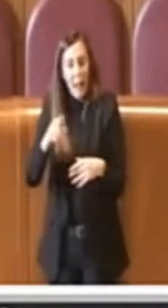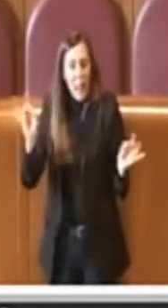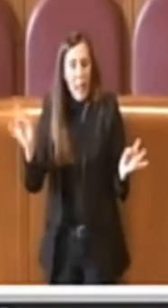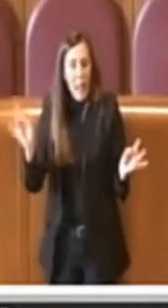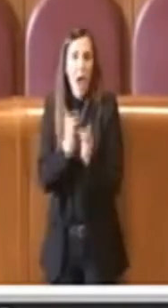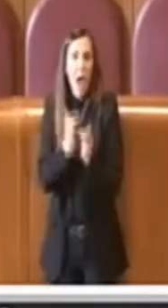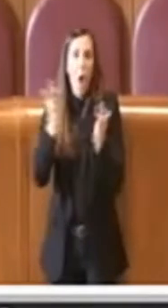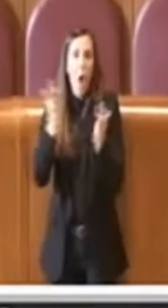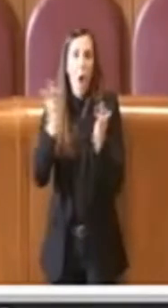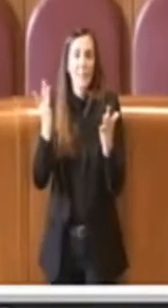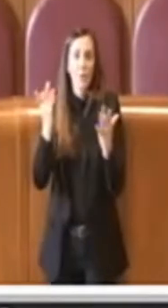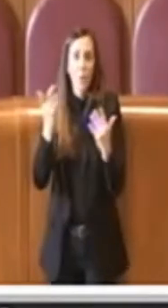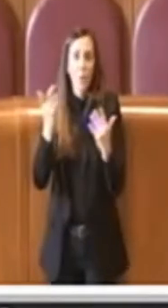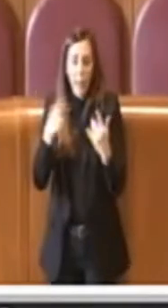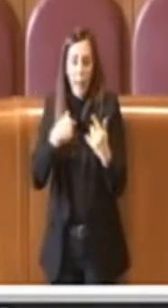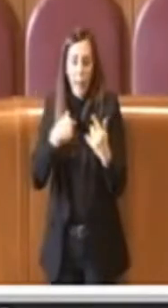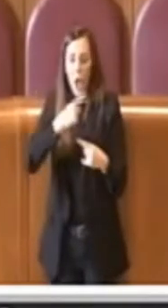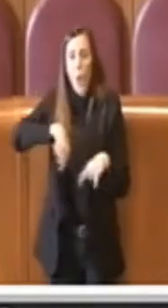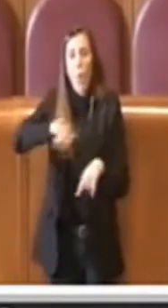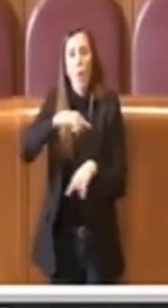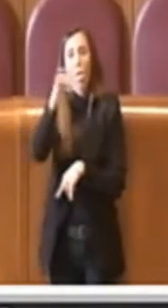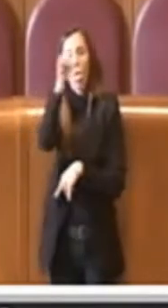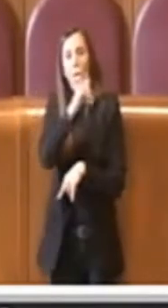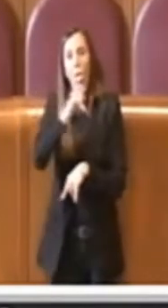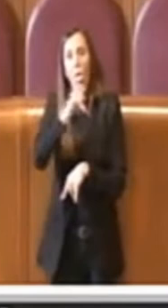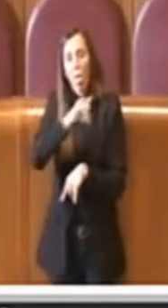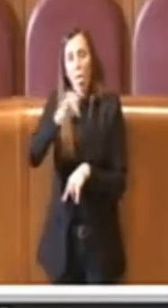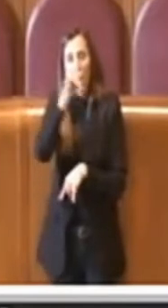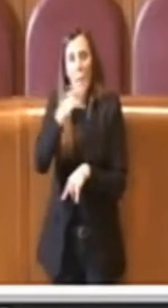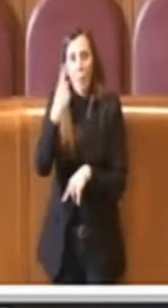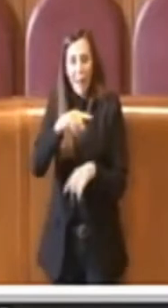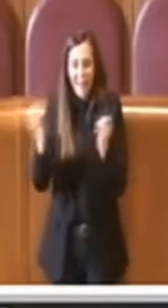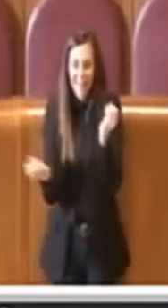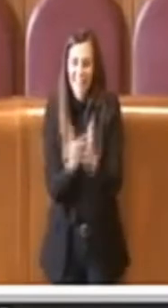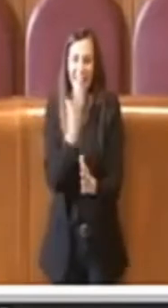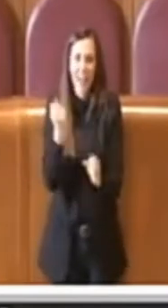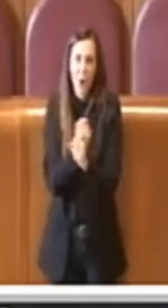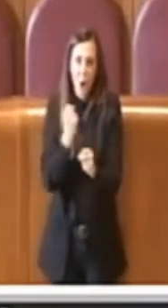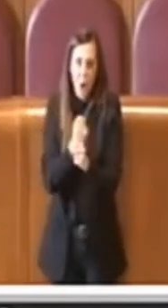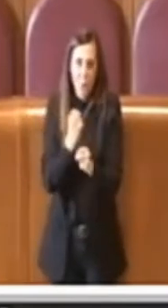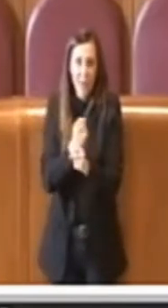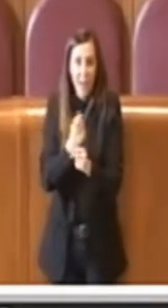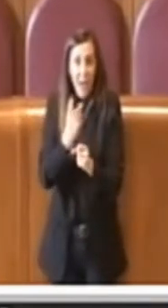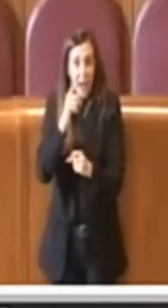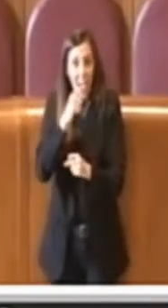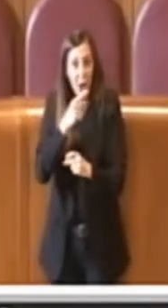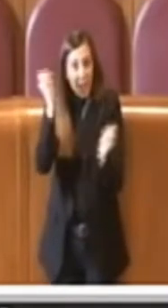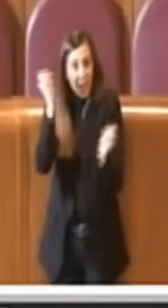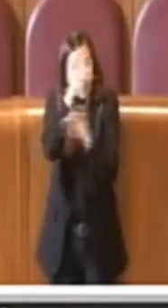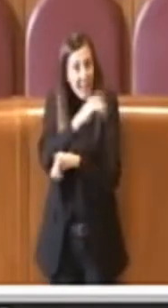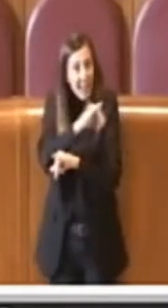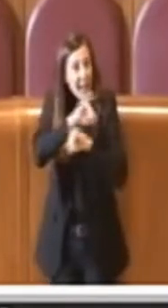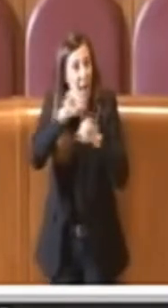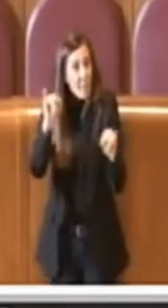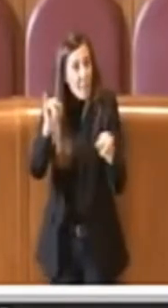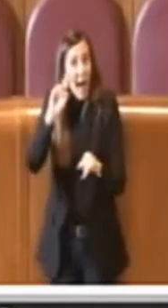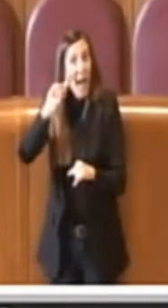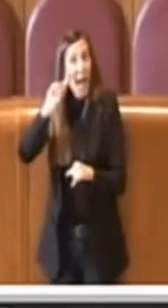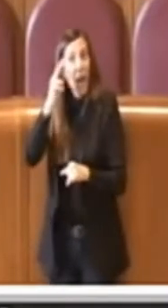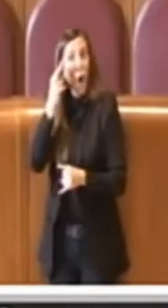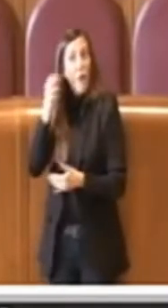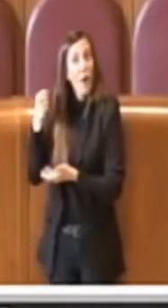città per realizzare opere, perché poi ricordiamoci che i fondi del Recovery Fund non è che sono che piovono dal